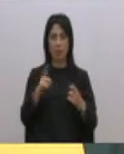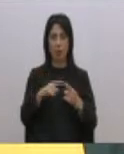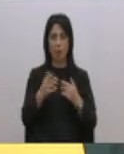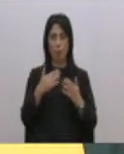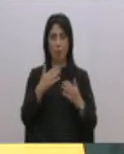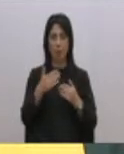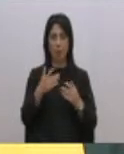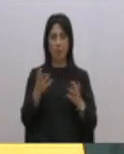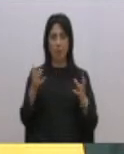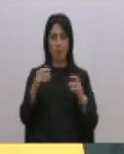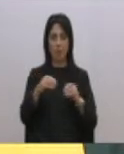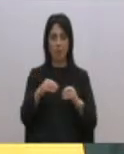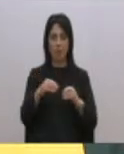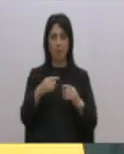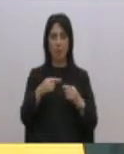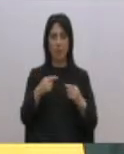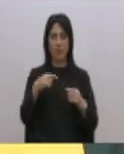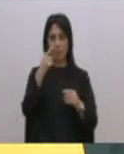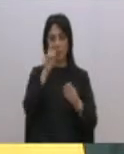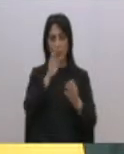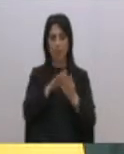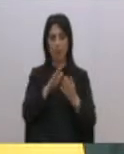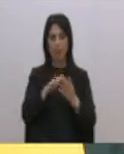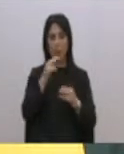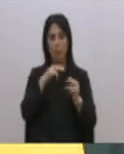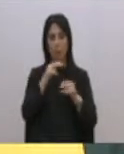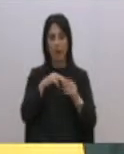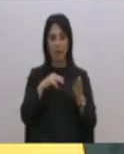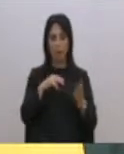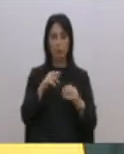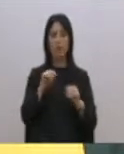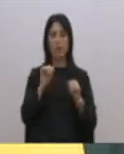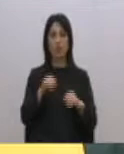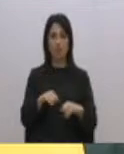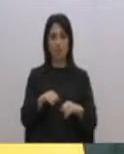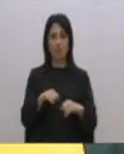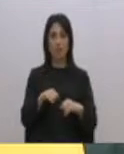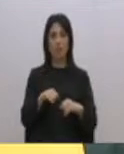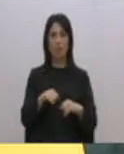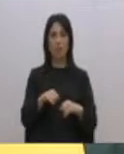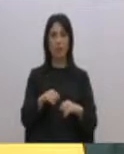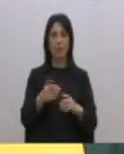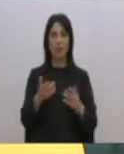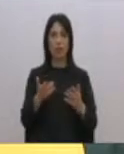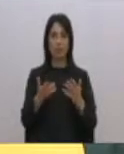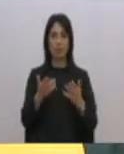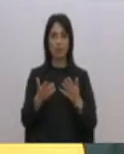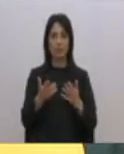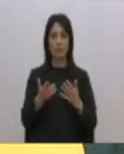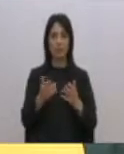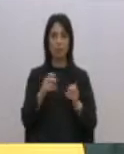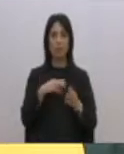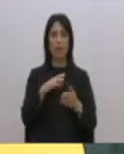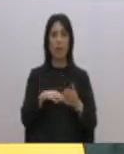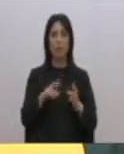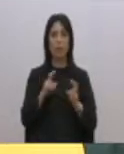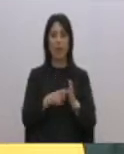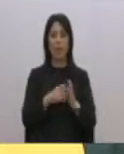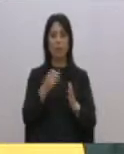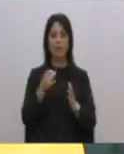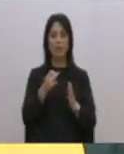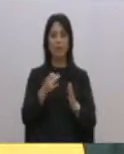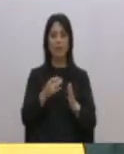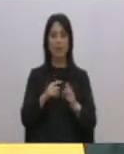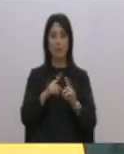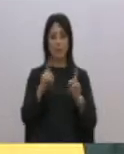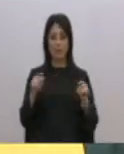კომუნიკაციაში შესვლა სხვადასხვა პირებთან ბრალდებული ფრიდან შეიძლება ხო ანუ აი უსაფრთხოების და